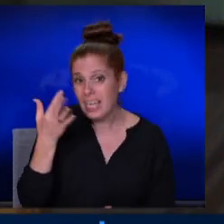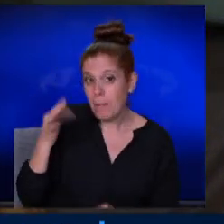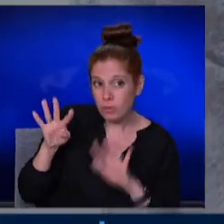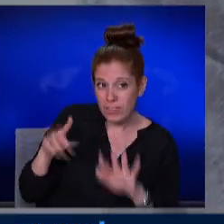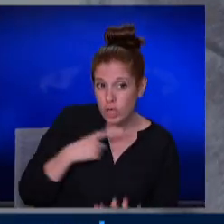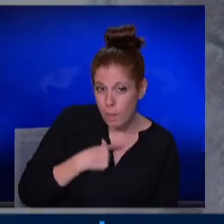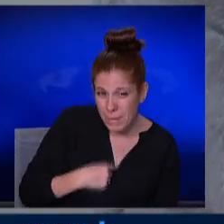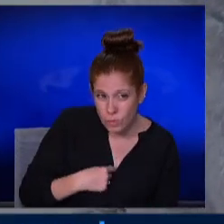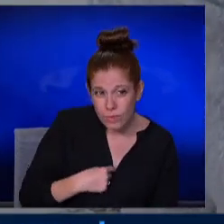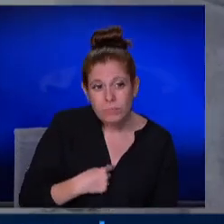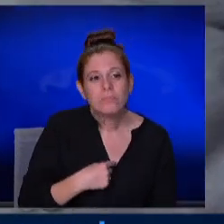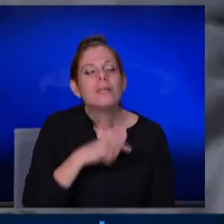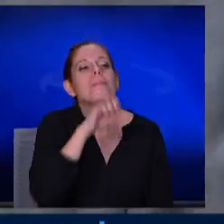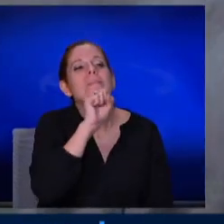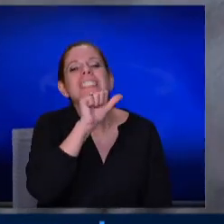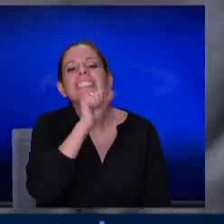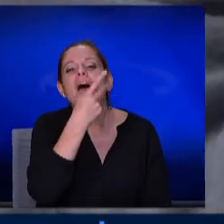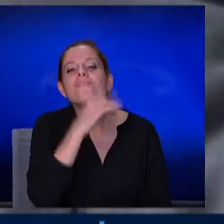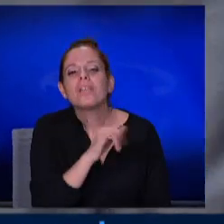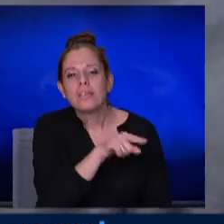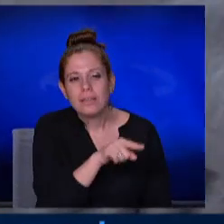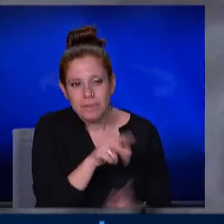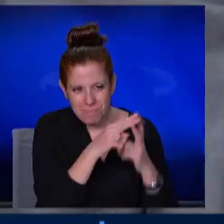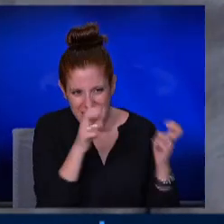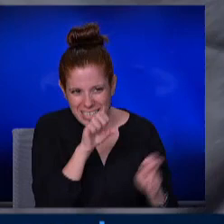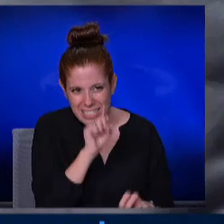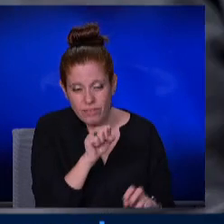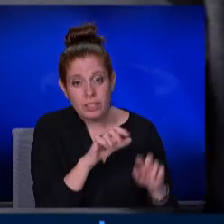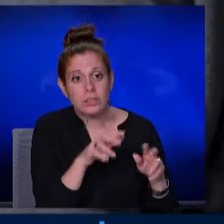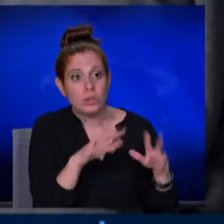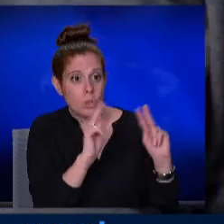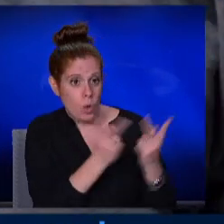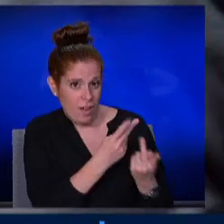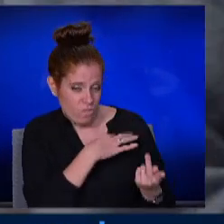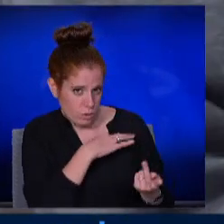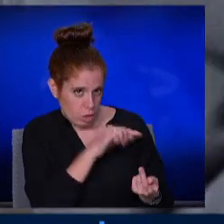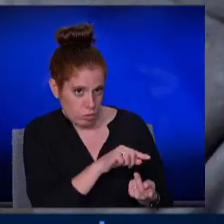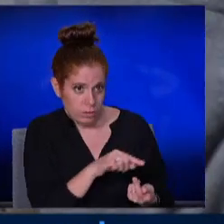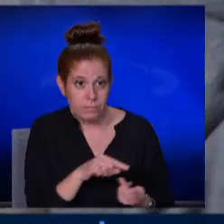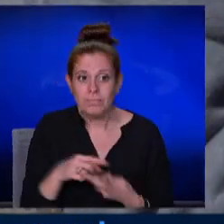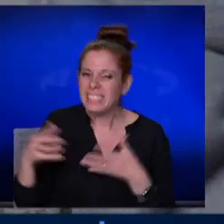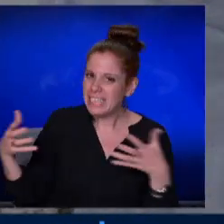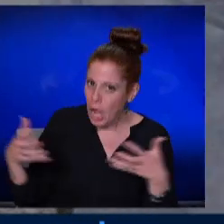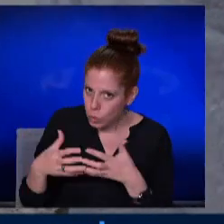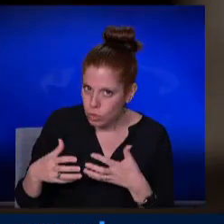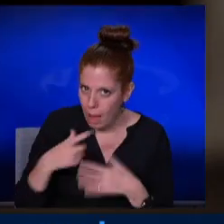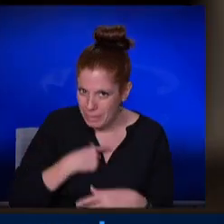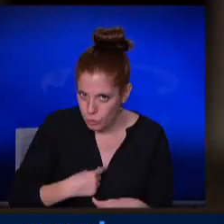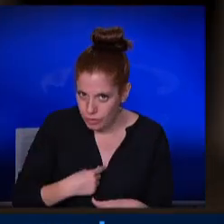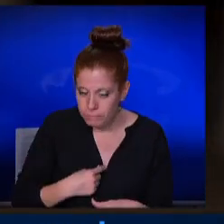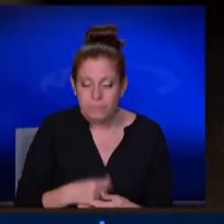أفو؟ بتصوفين بسافي بسافي وهذا لغوب تاتي زي أقدود شخة بتصوفين أو الكفوتة شخة